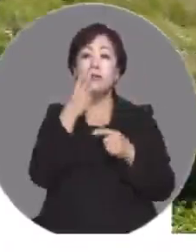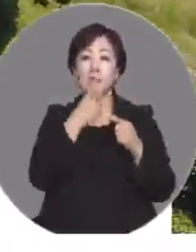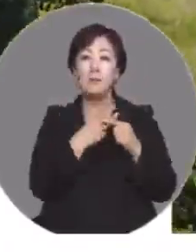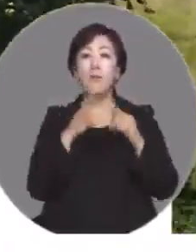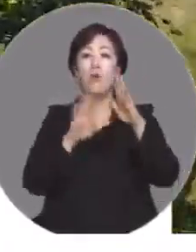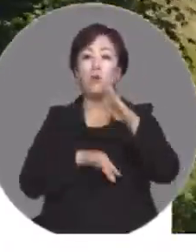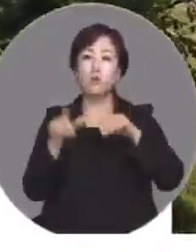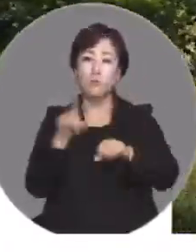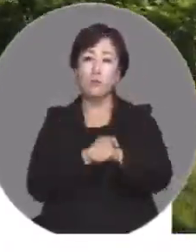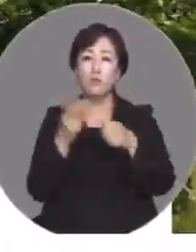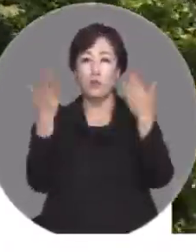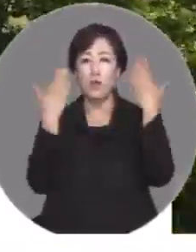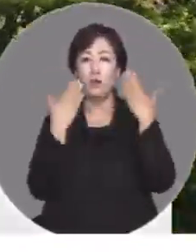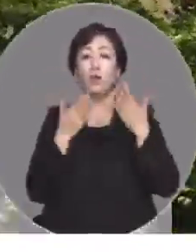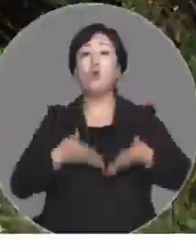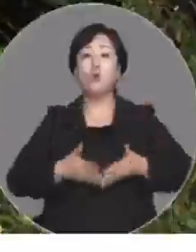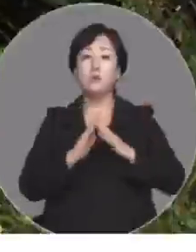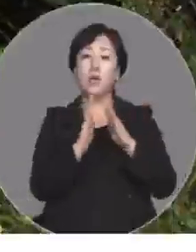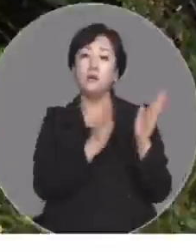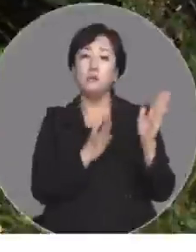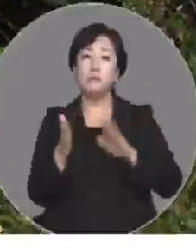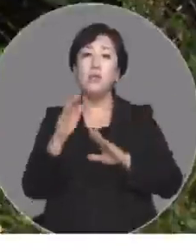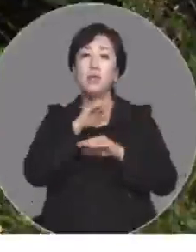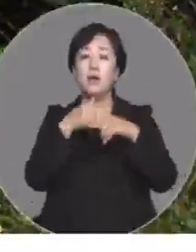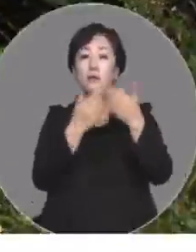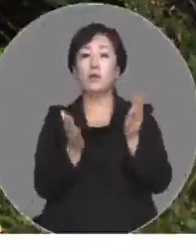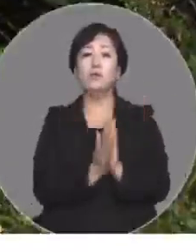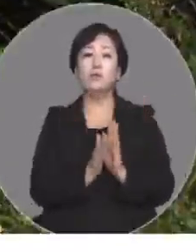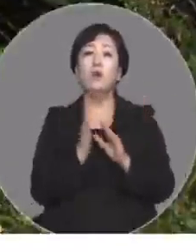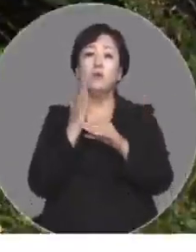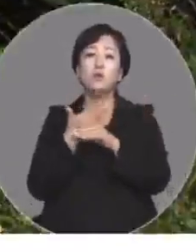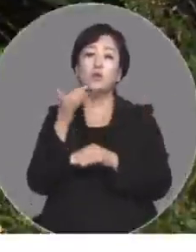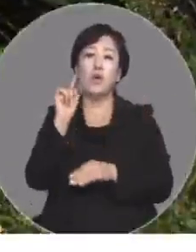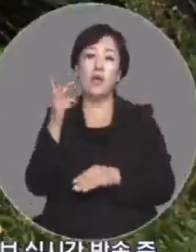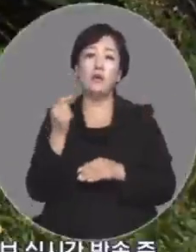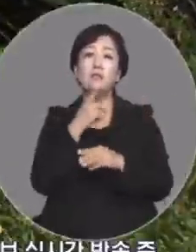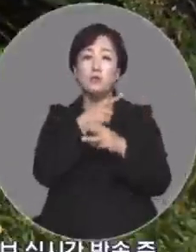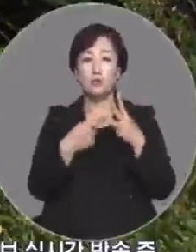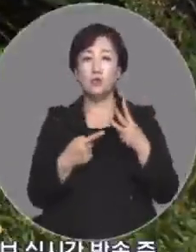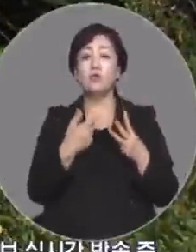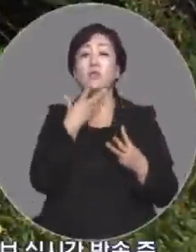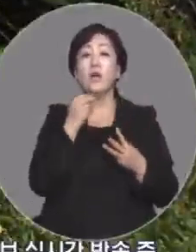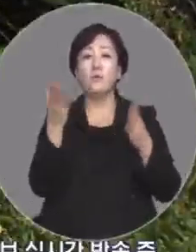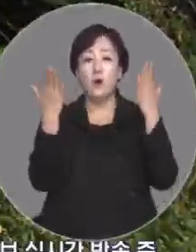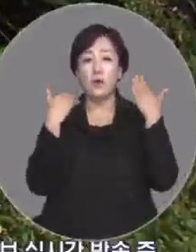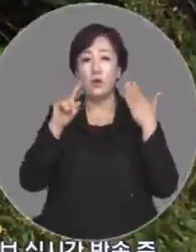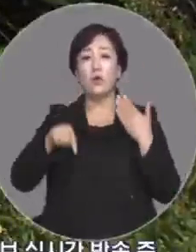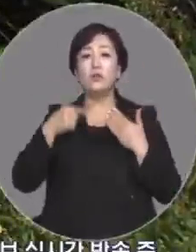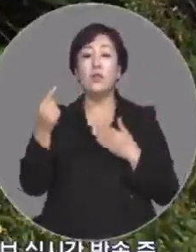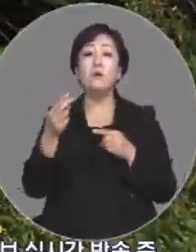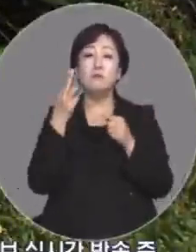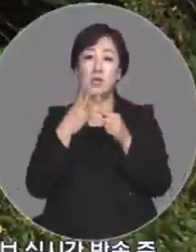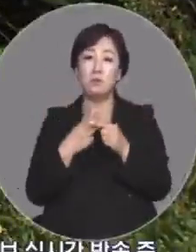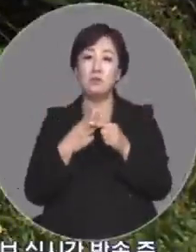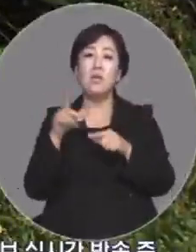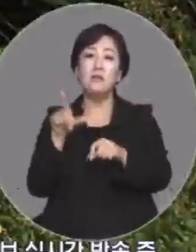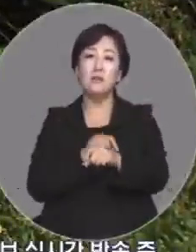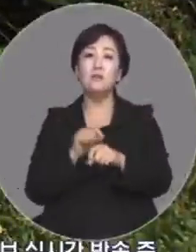제3공립특수학교 설립이 추진 중인 곳입니다. 중구 해인학교와 울주군 행복학교에 이어 지어지는 세 번째